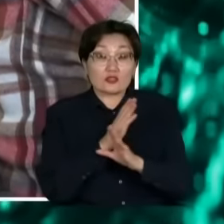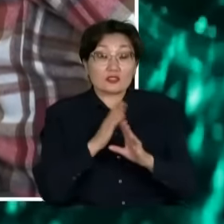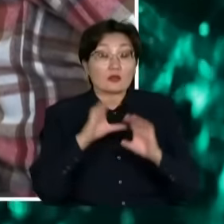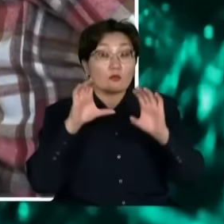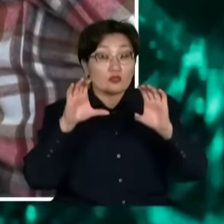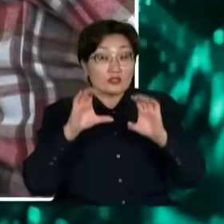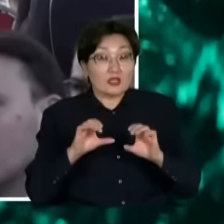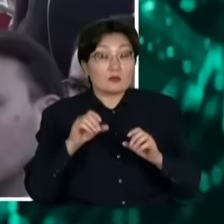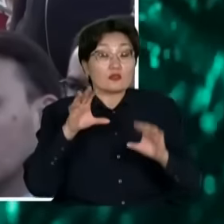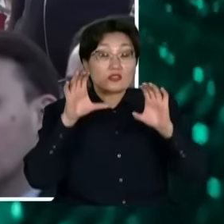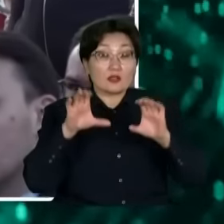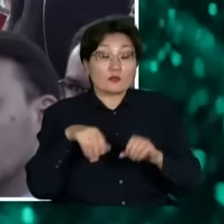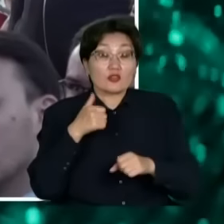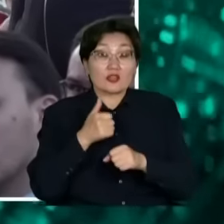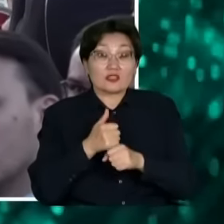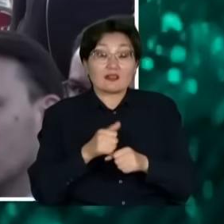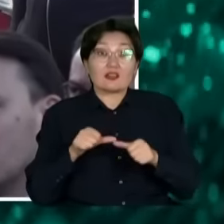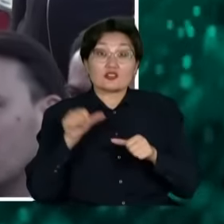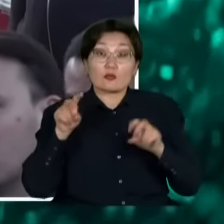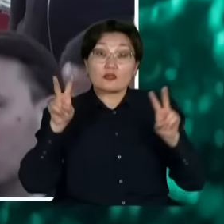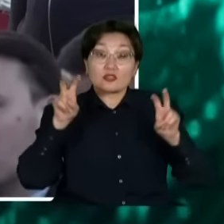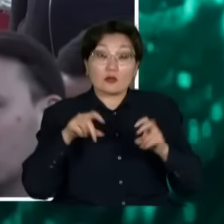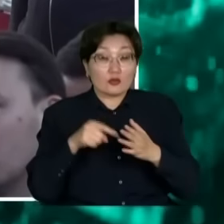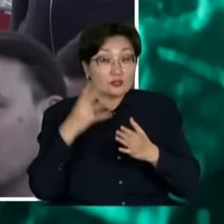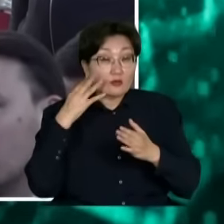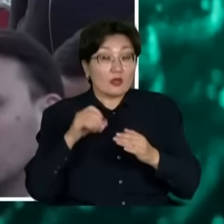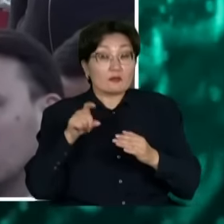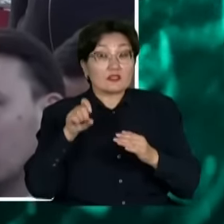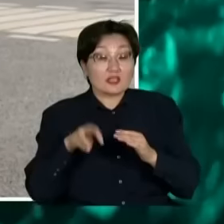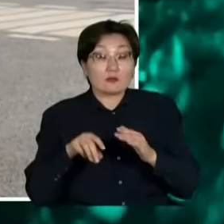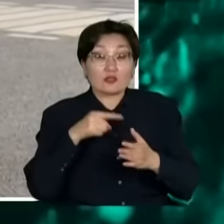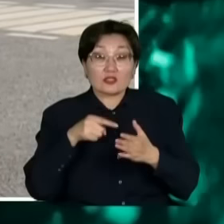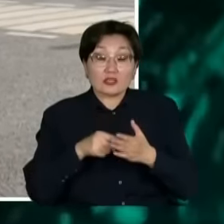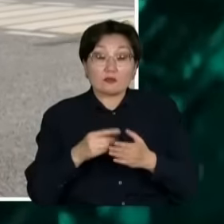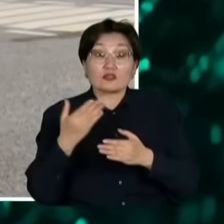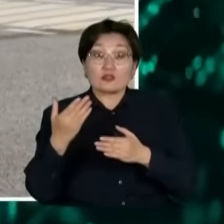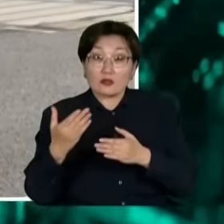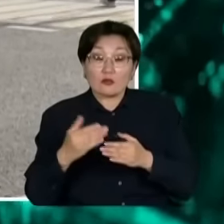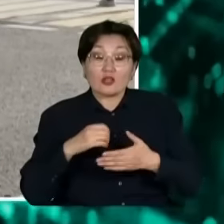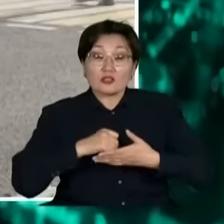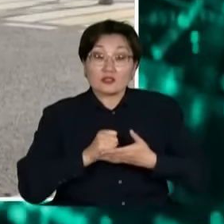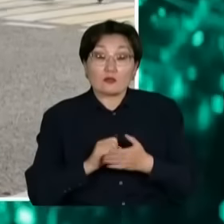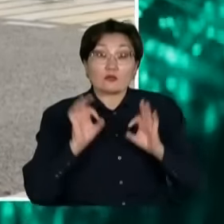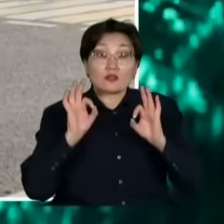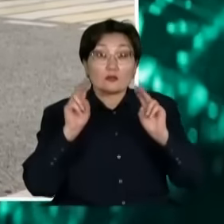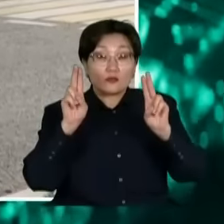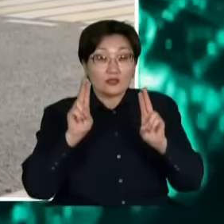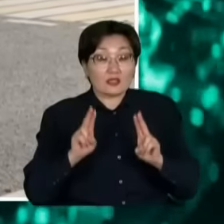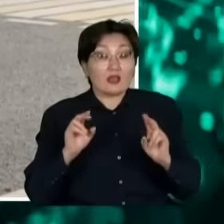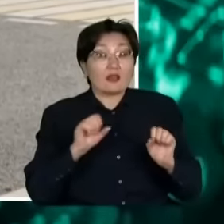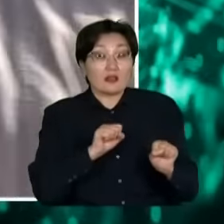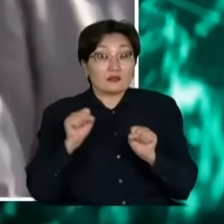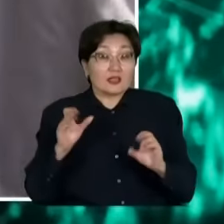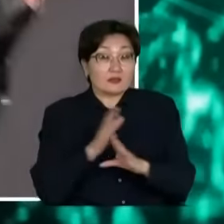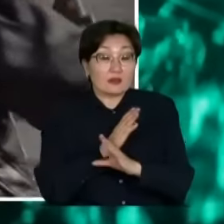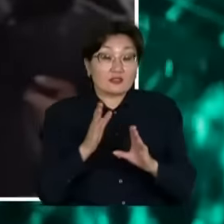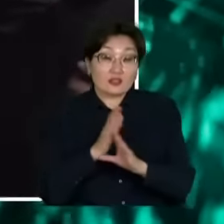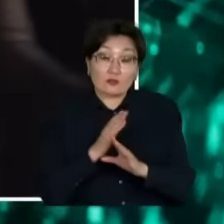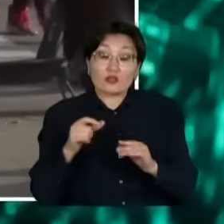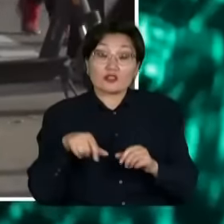кодекс и закон об особом статусе Алмааты теперь маслихат города наделён компетенциями по принятию правил по охране атмосферного воздуха